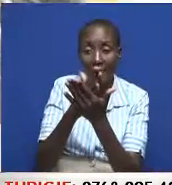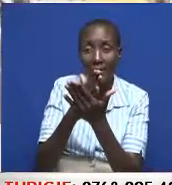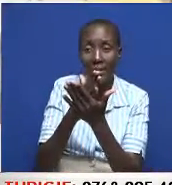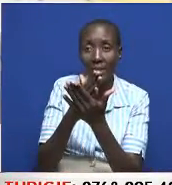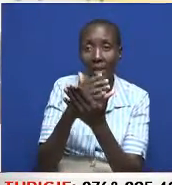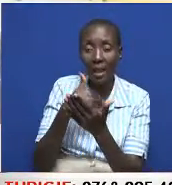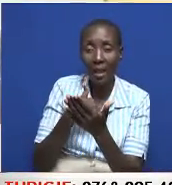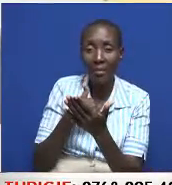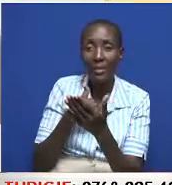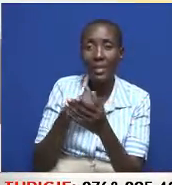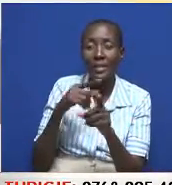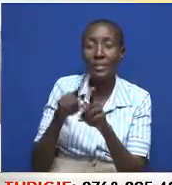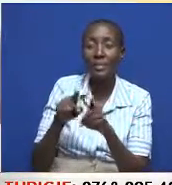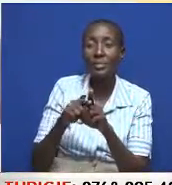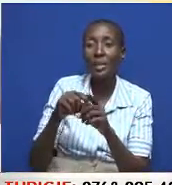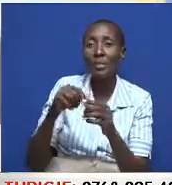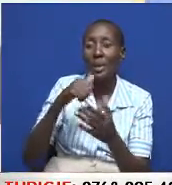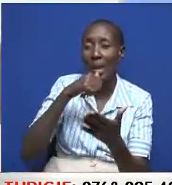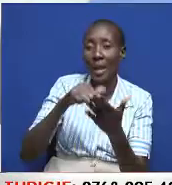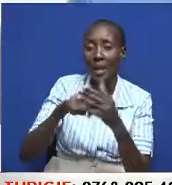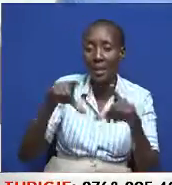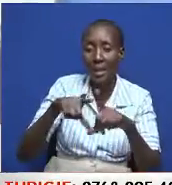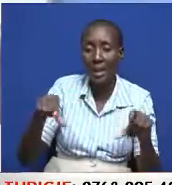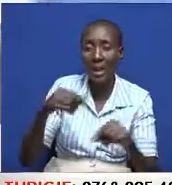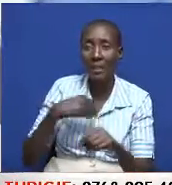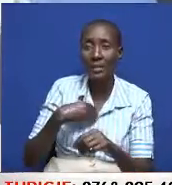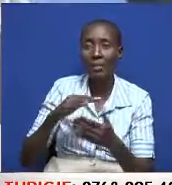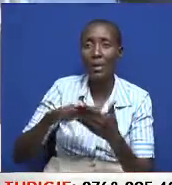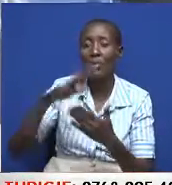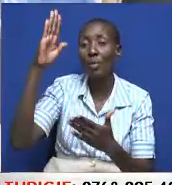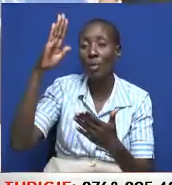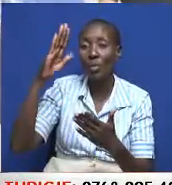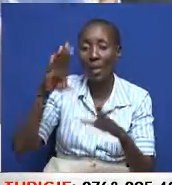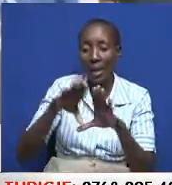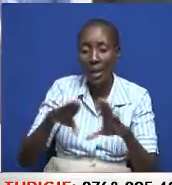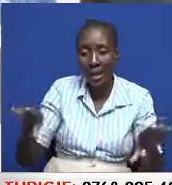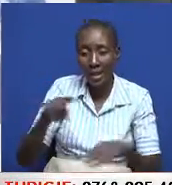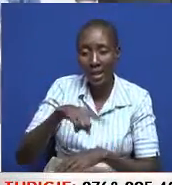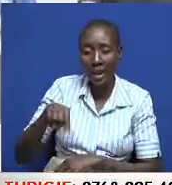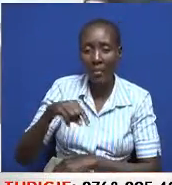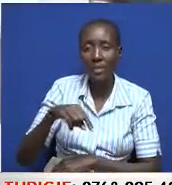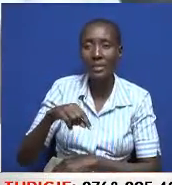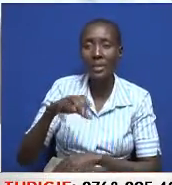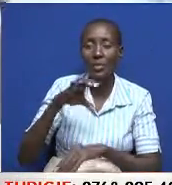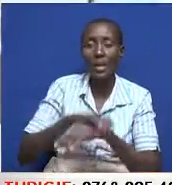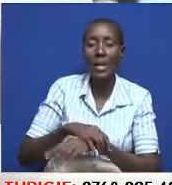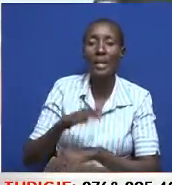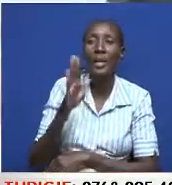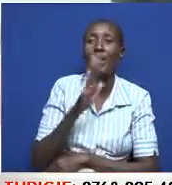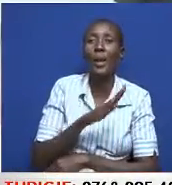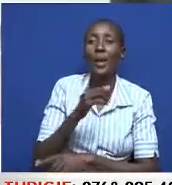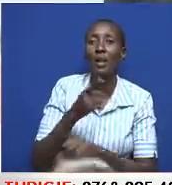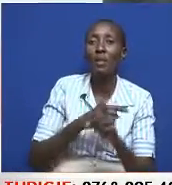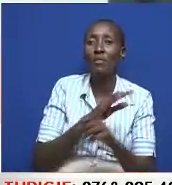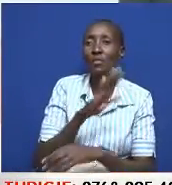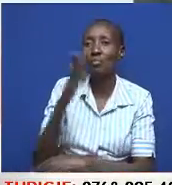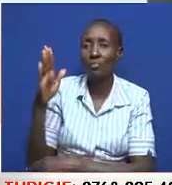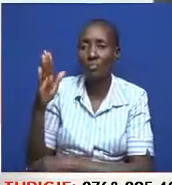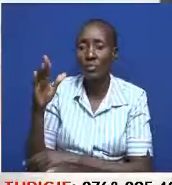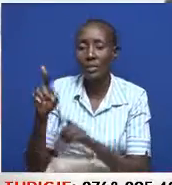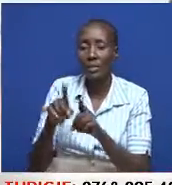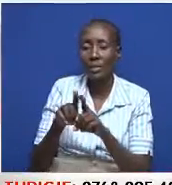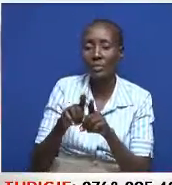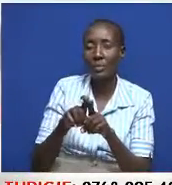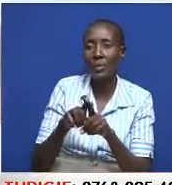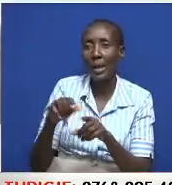identity code number na saidi ya yote tupate ardhi yetu kule Embobut Forest na Kabolet na sehemu zingine,